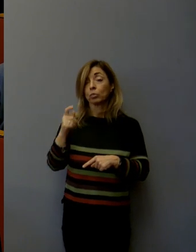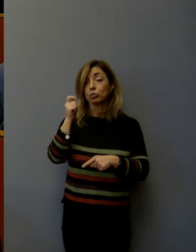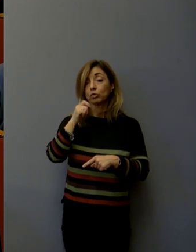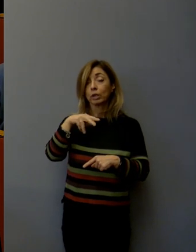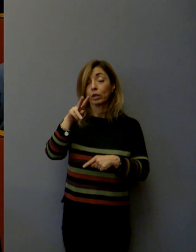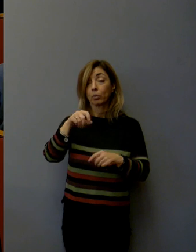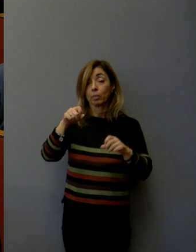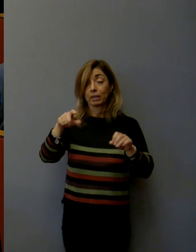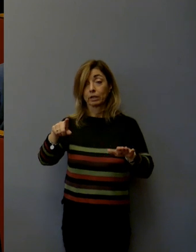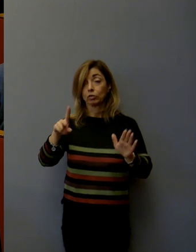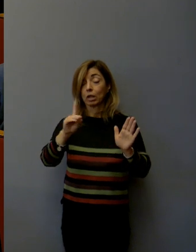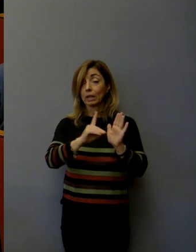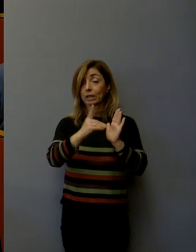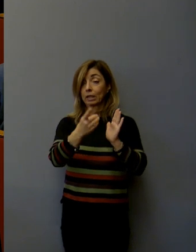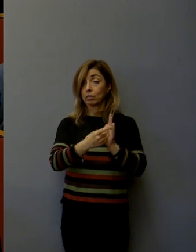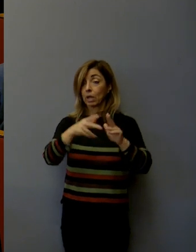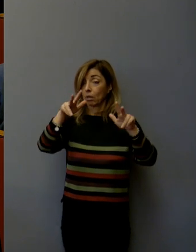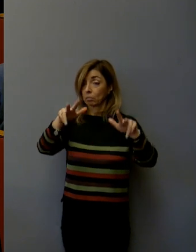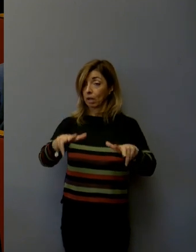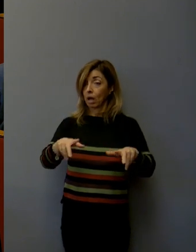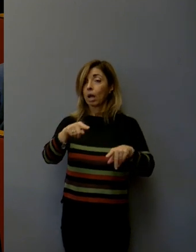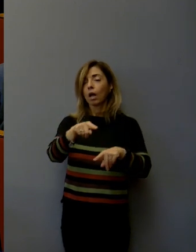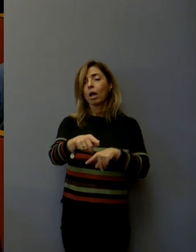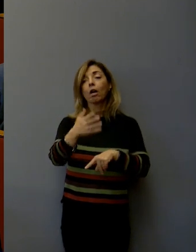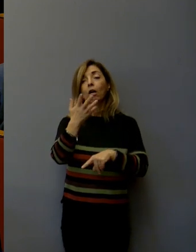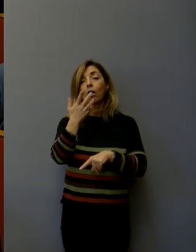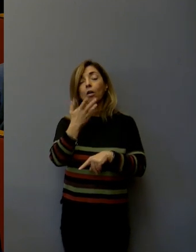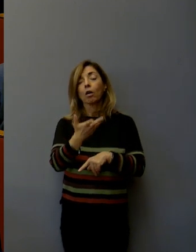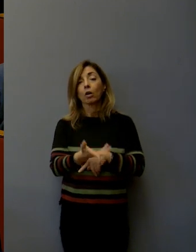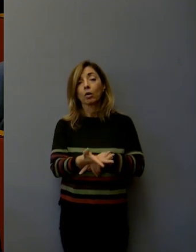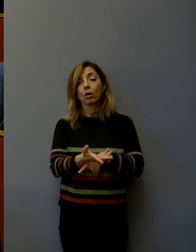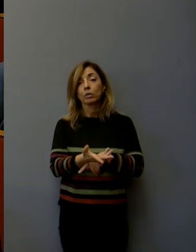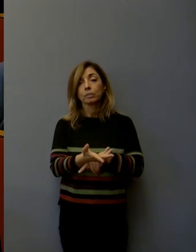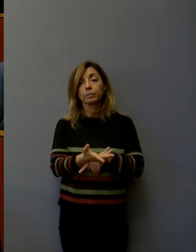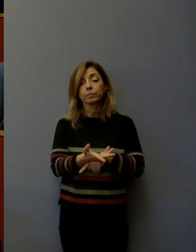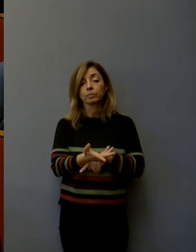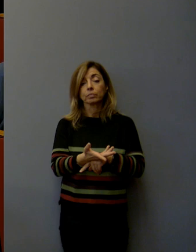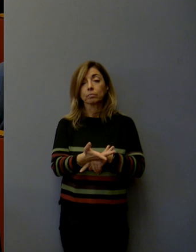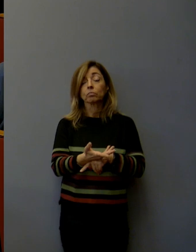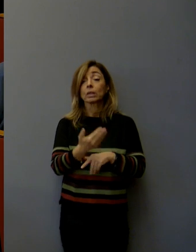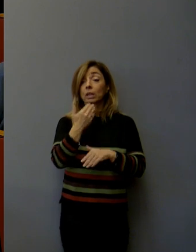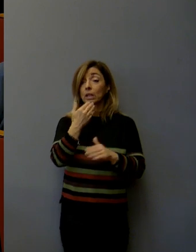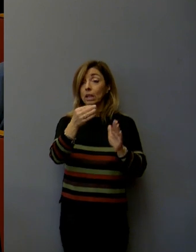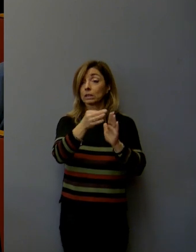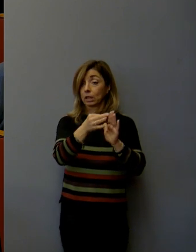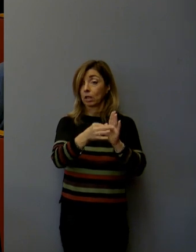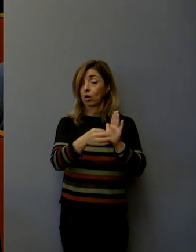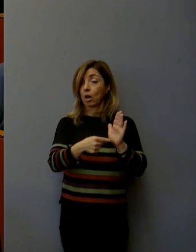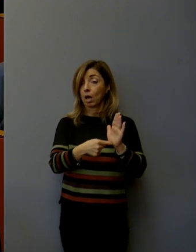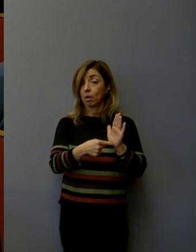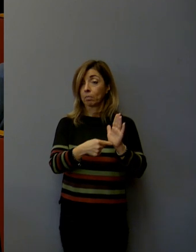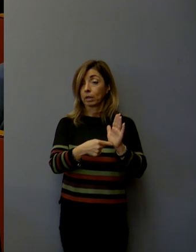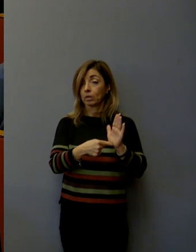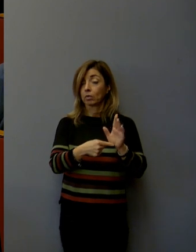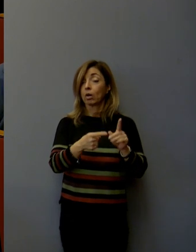aveva e a diciamo l'intento individuare tramite un apposito regolamento le forme